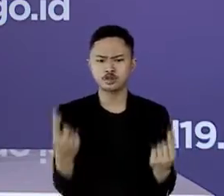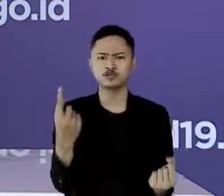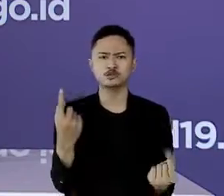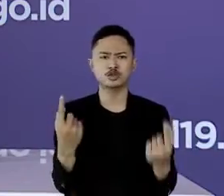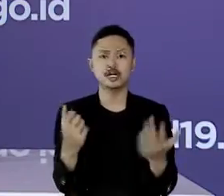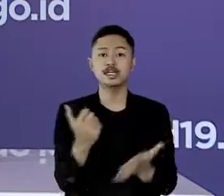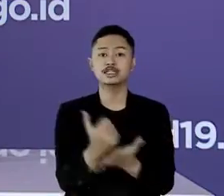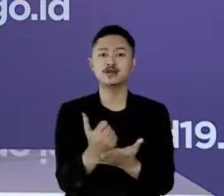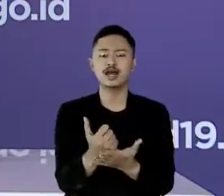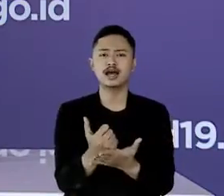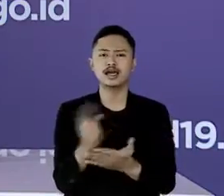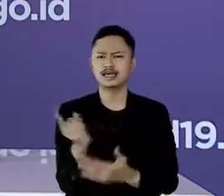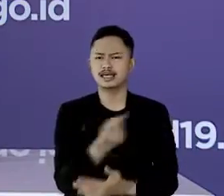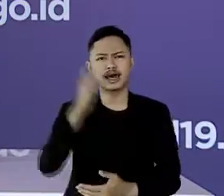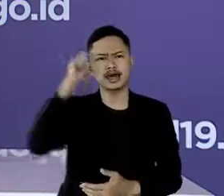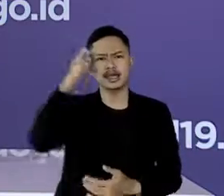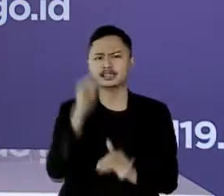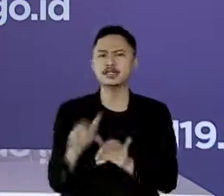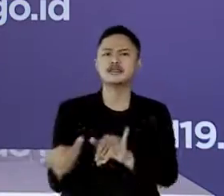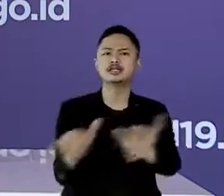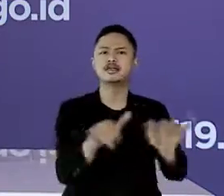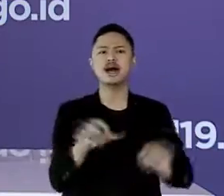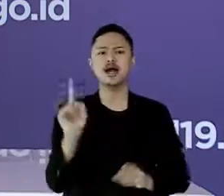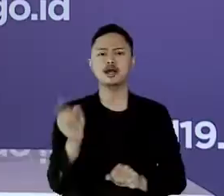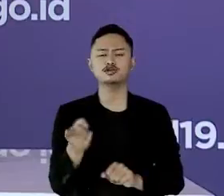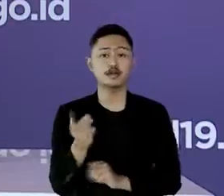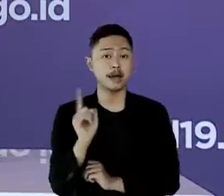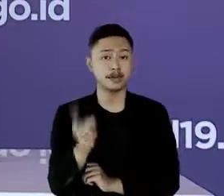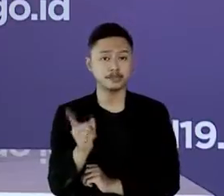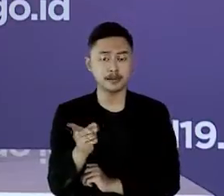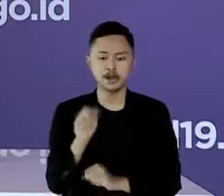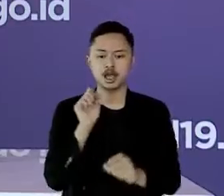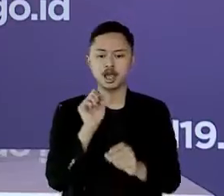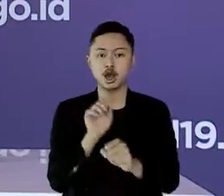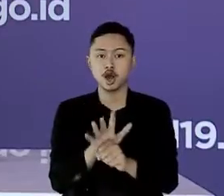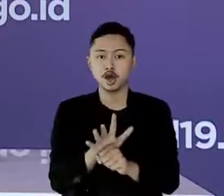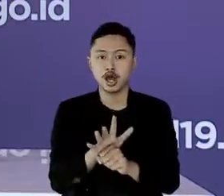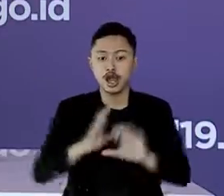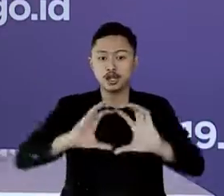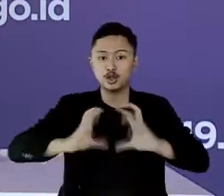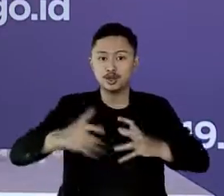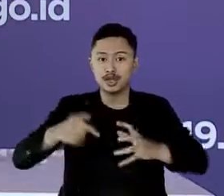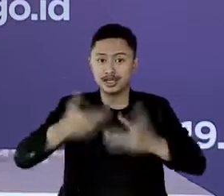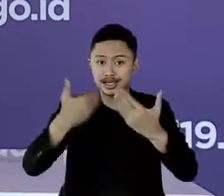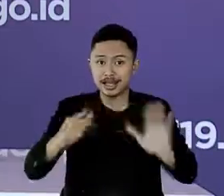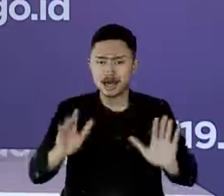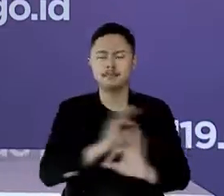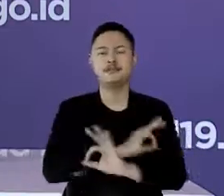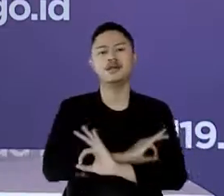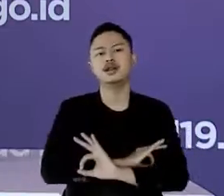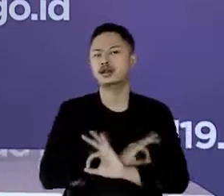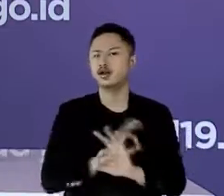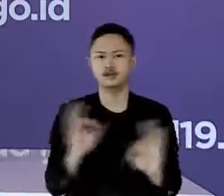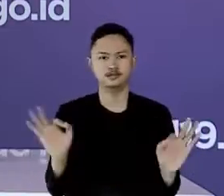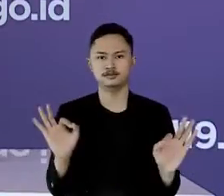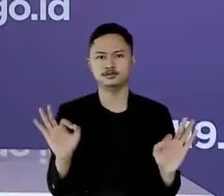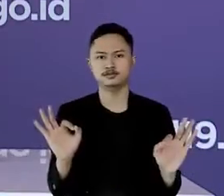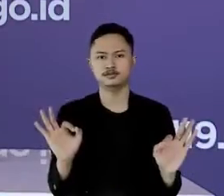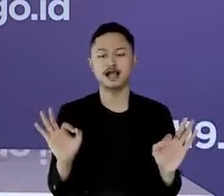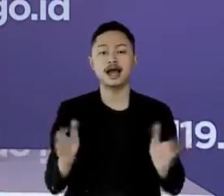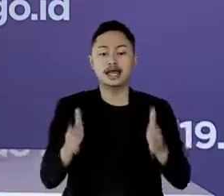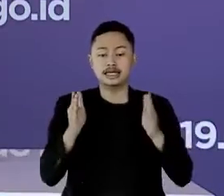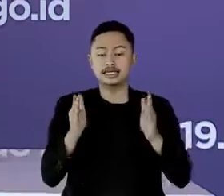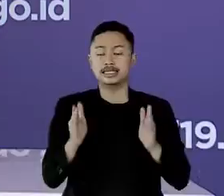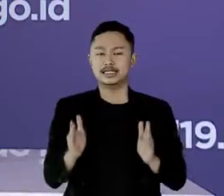pengingat bagi kita bersama bahwa coffee 19 belum sepenuhnya hilang dari dunia ini untuk itu sikap